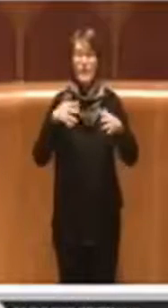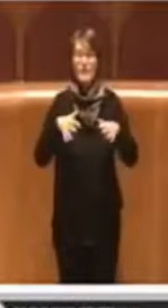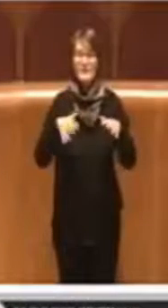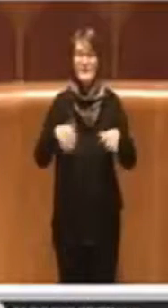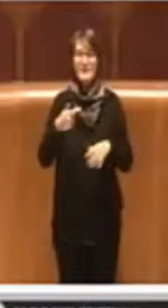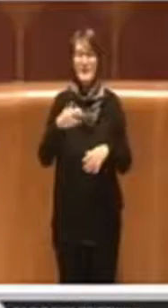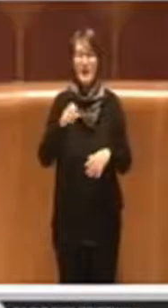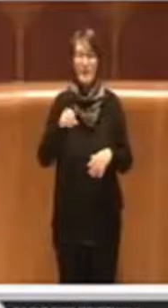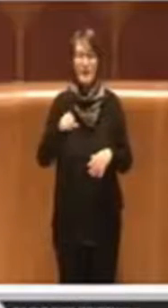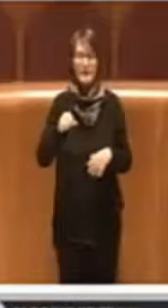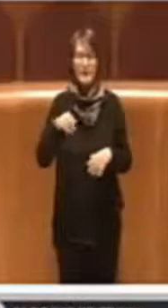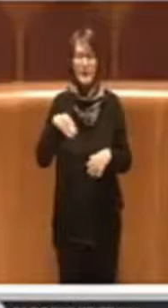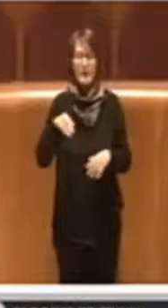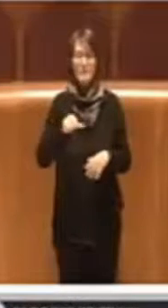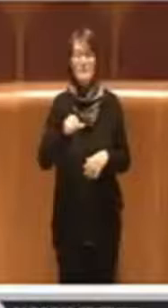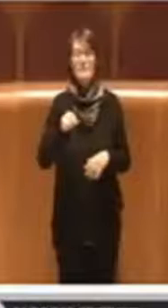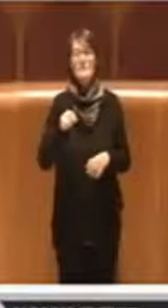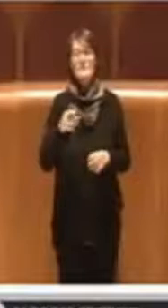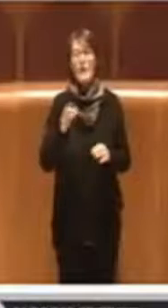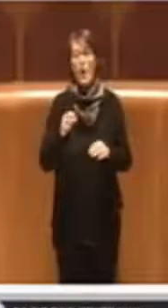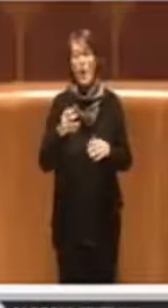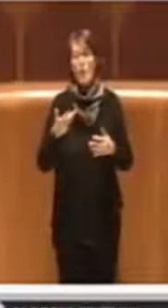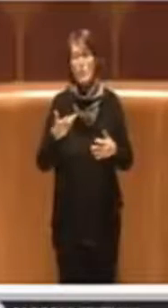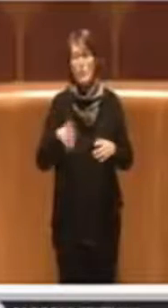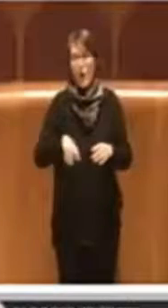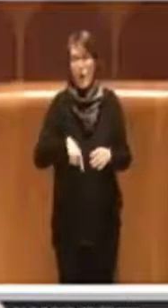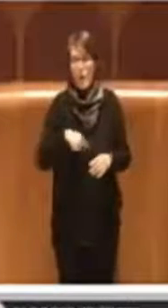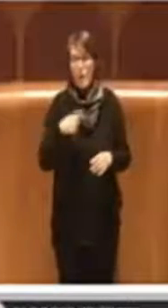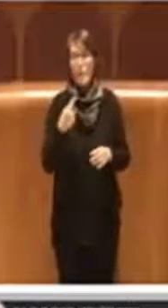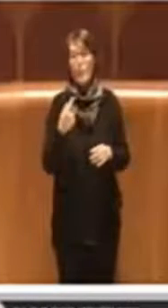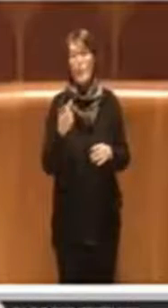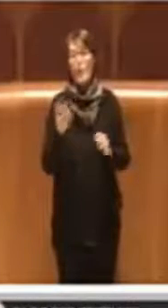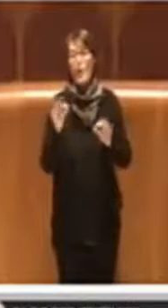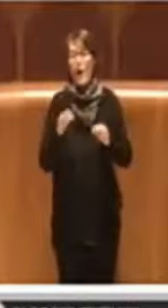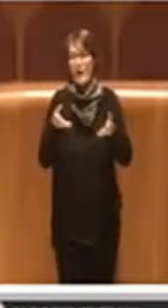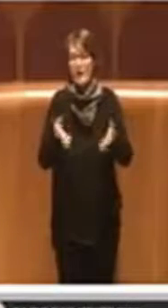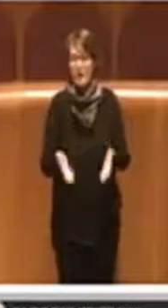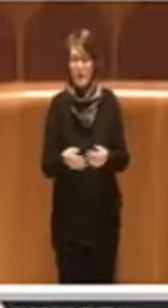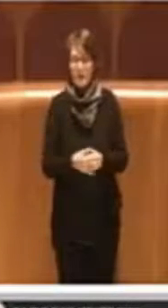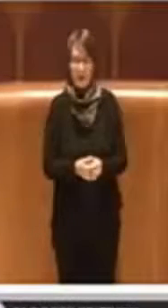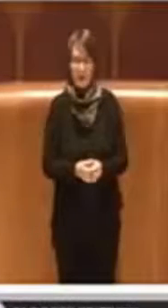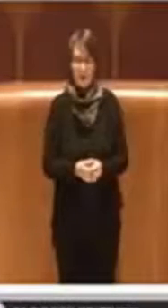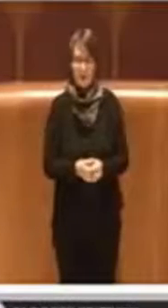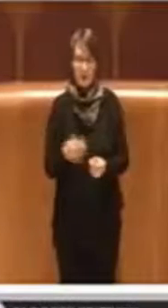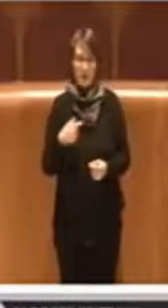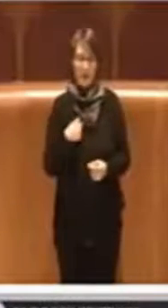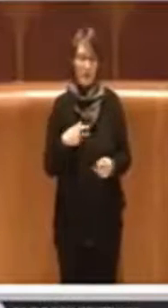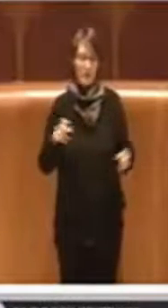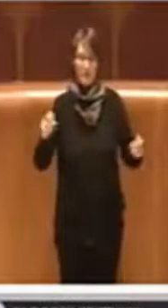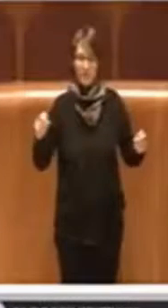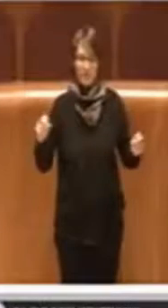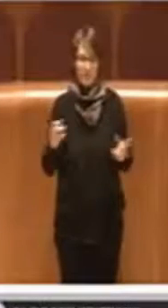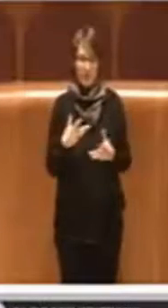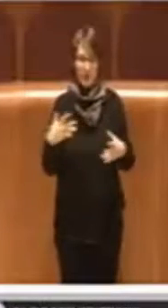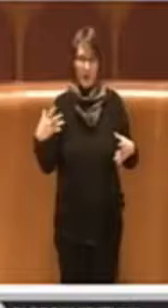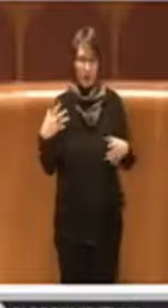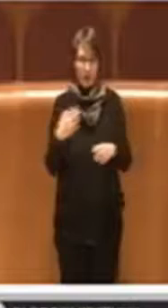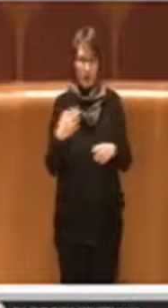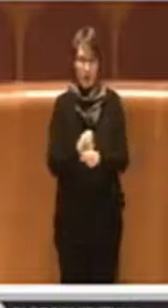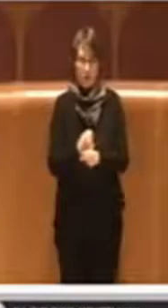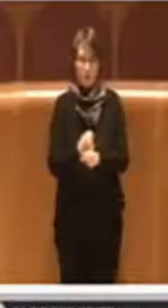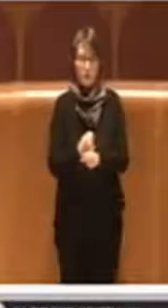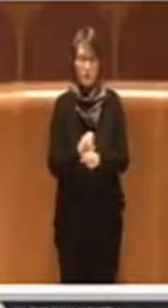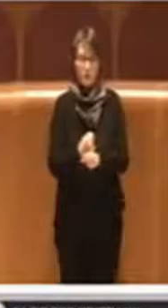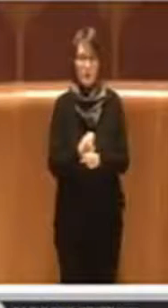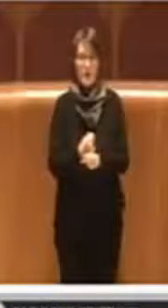ci ha consentito di arrivare in tempo ad inserirla. Comunque, faccio un rapido excursus, come giusto